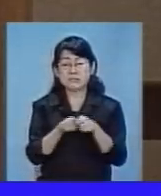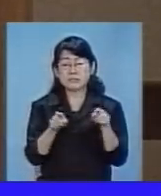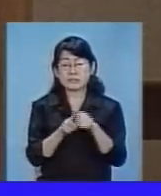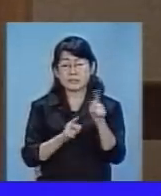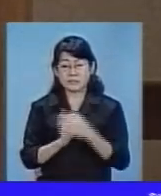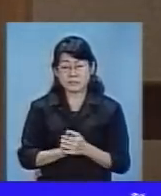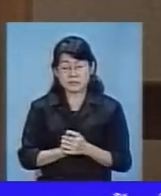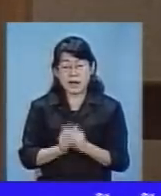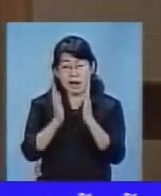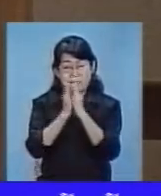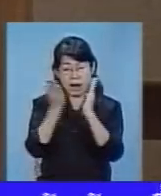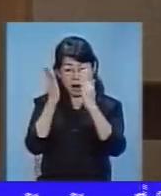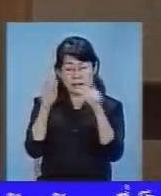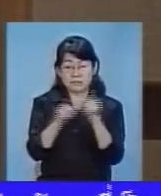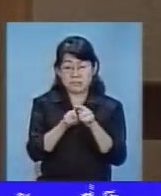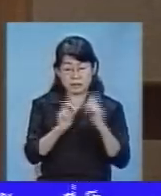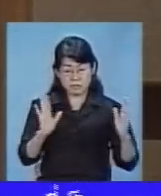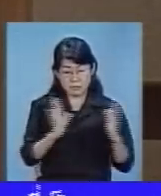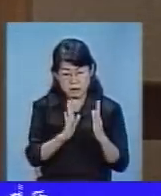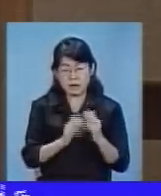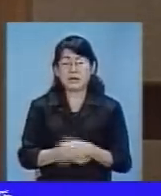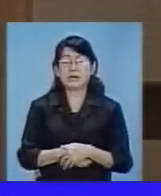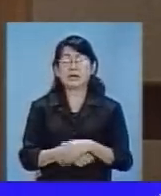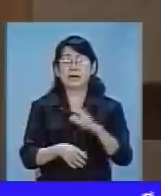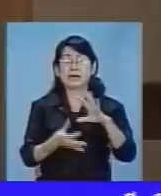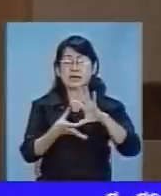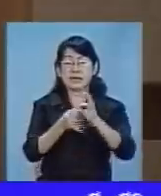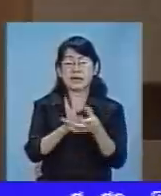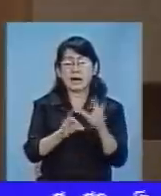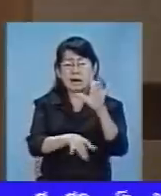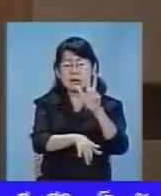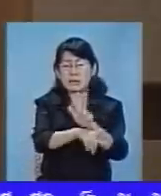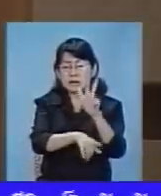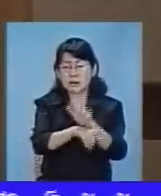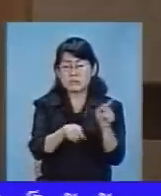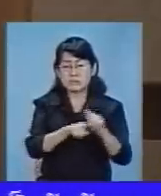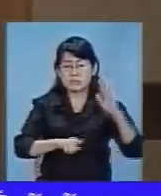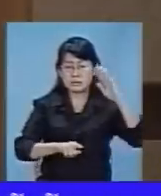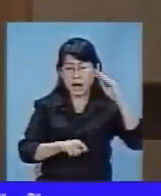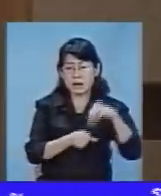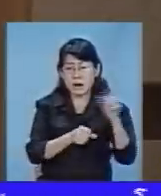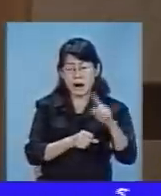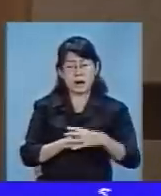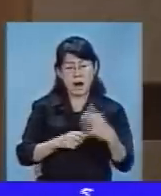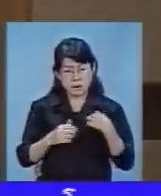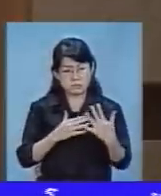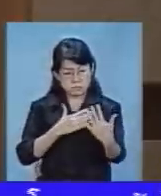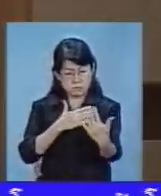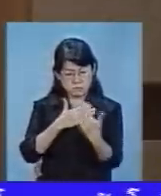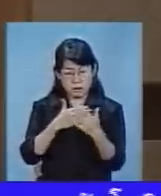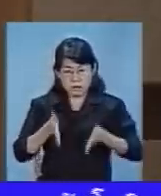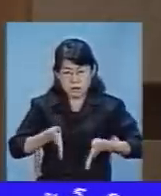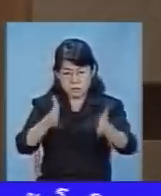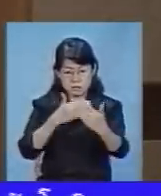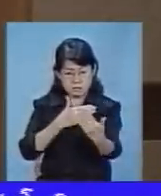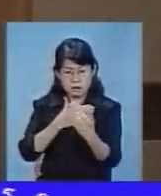ที่ส่วนสนามกีฬาเนี่ยครับที่บอกว่าพยายามเข้ามาคุ้มครองเนี่ยก็จะเข้ามาถึงสยามสแควร์เพื่อจะคุ้มครองรถที่จะไป